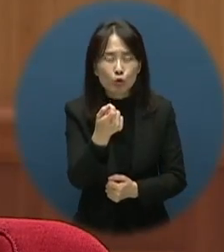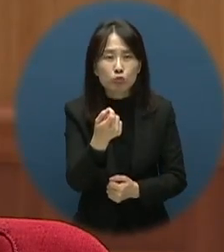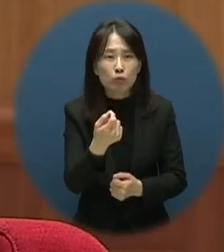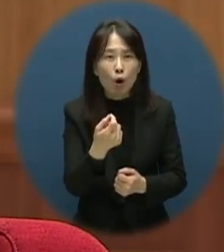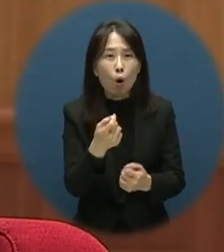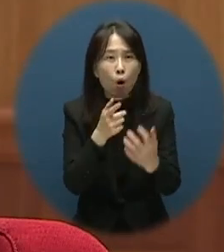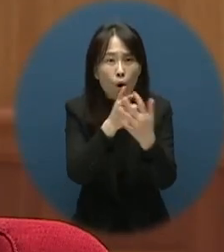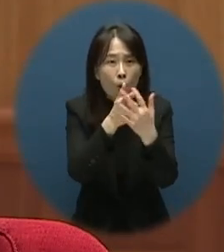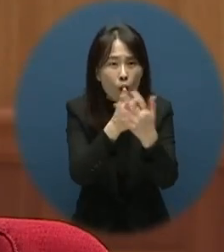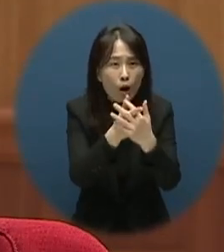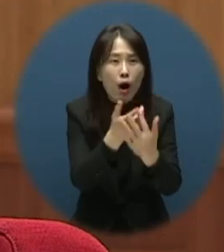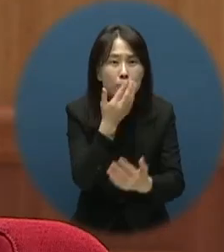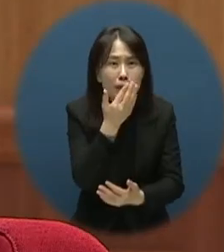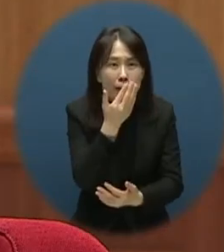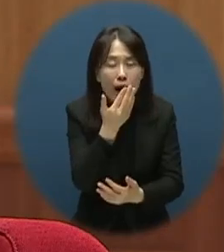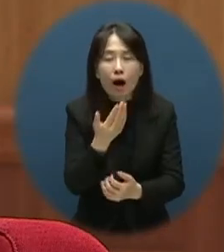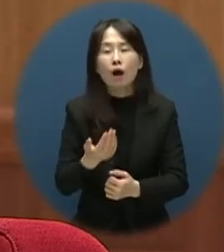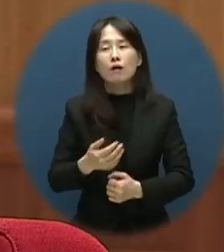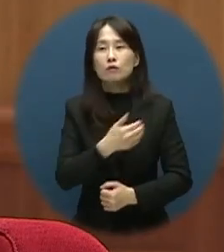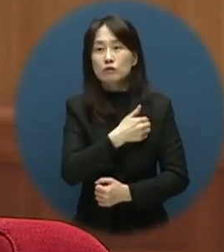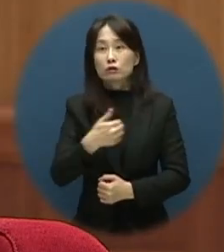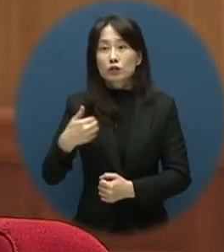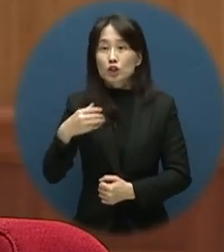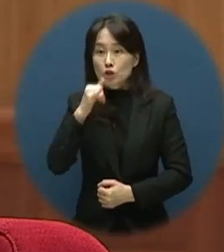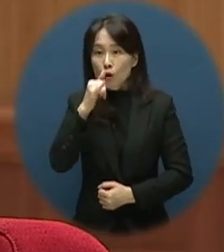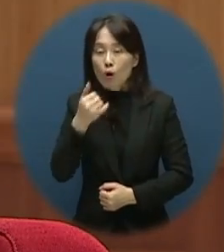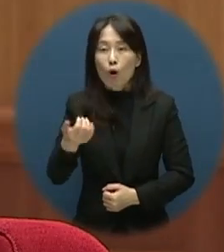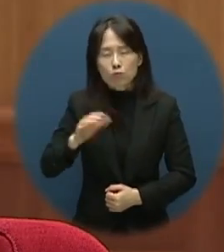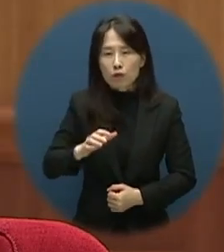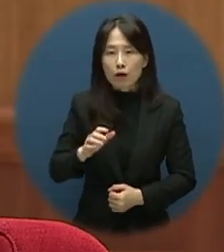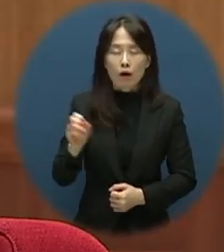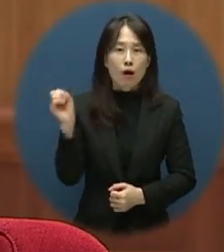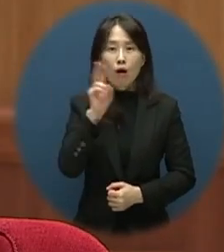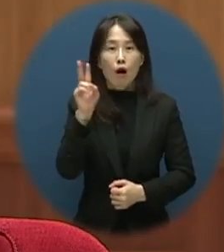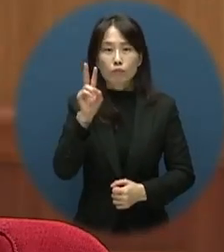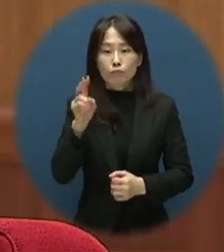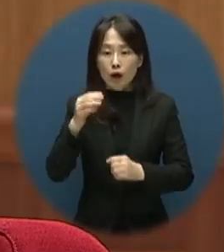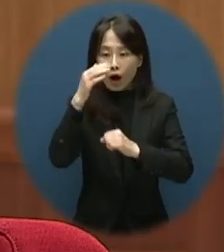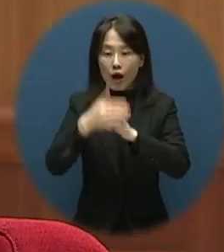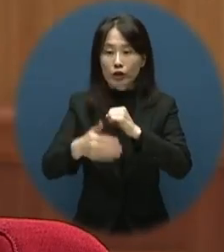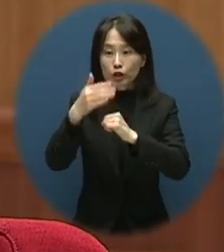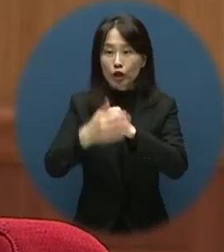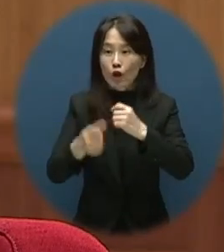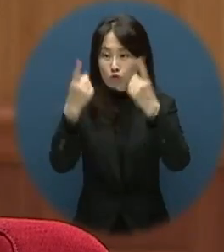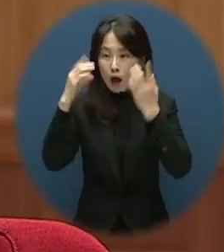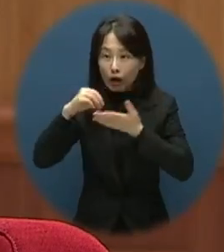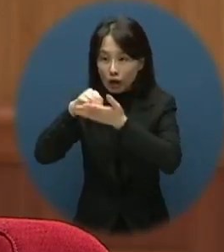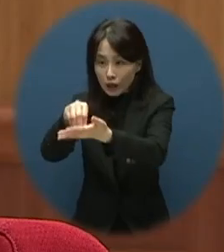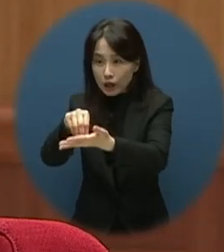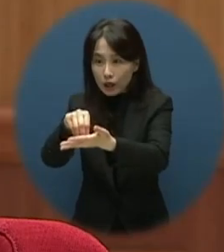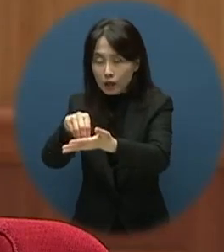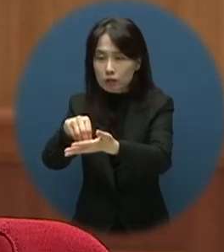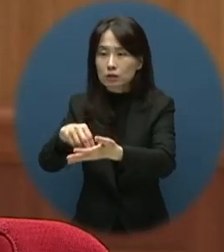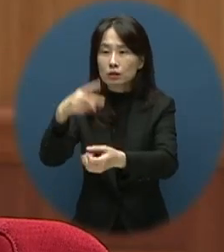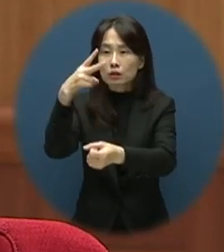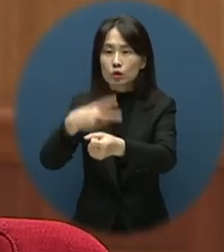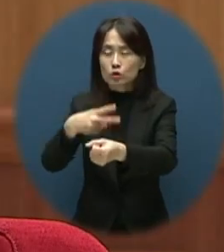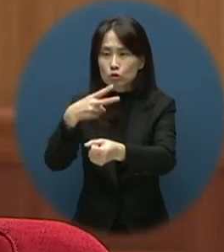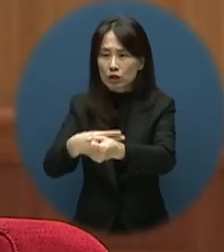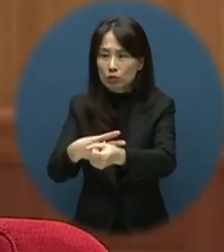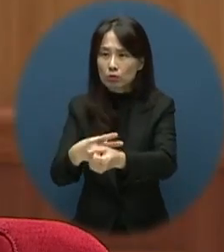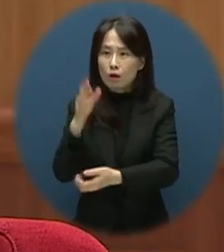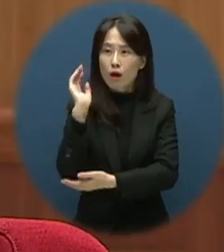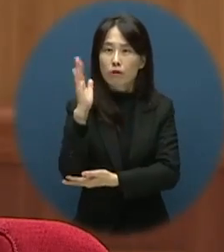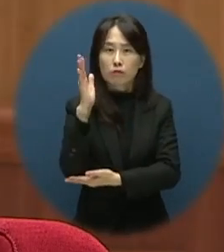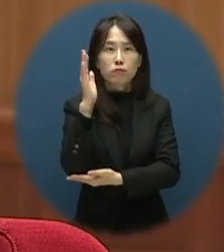좀 자신 있었는데 대구 가니까 강의 들어오니까 그 그분들 교수님들이 대부분 그 지방에